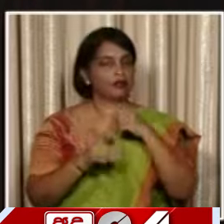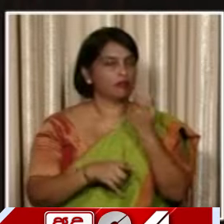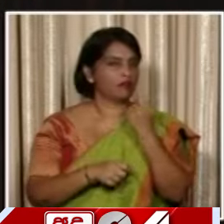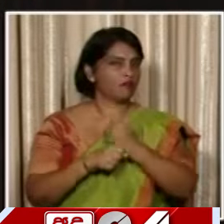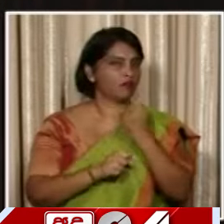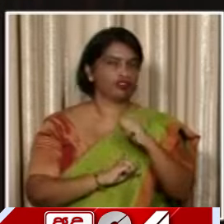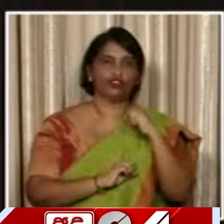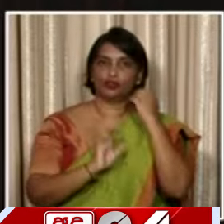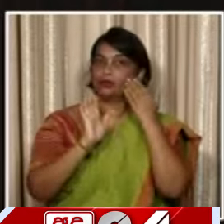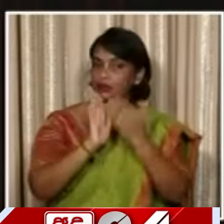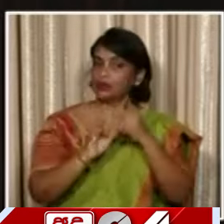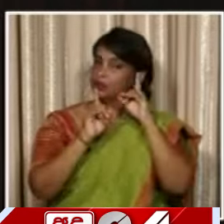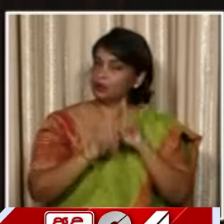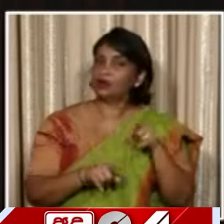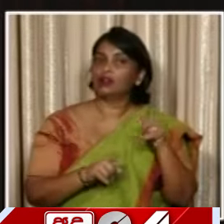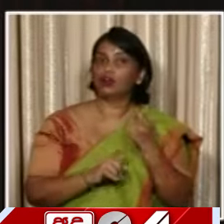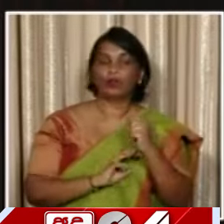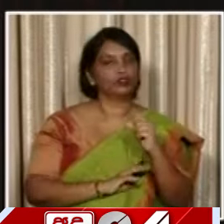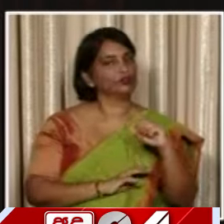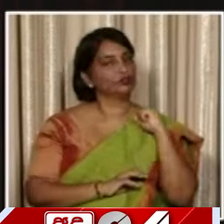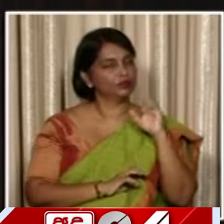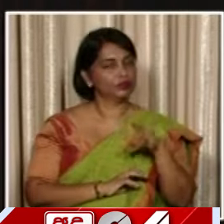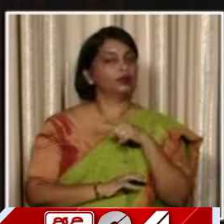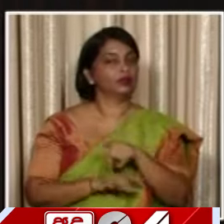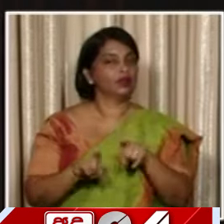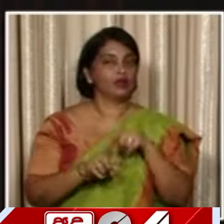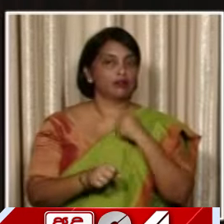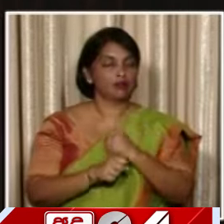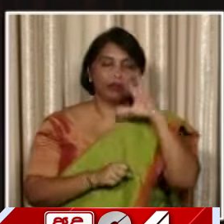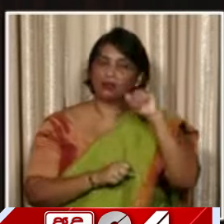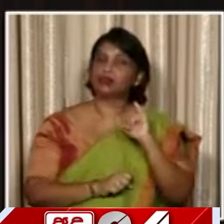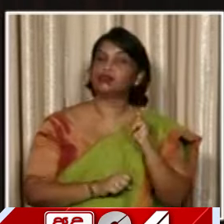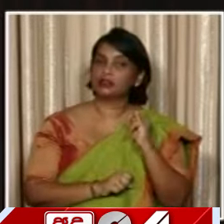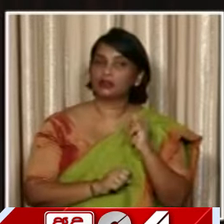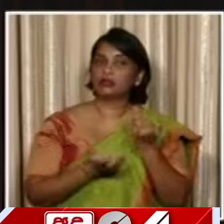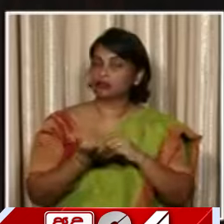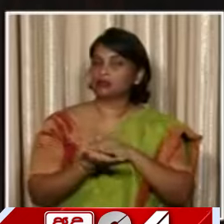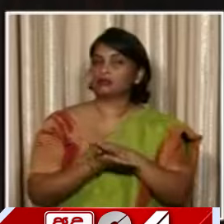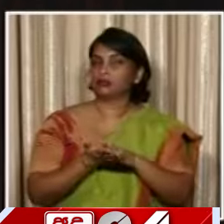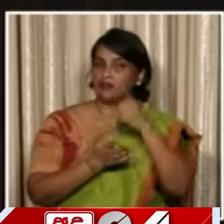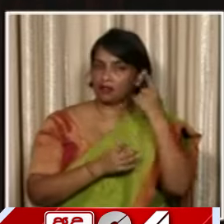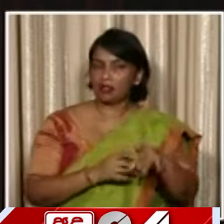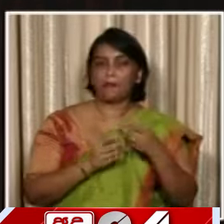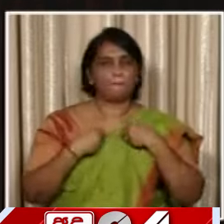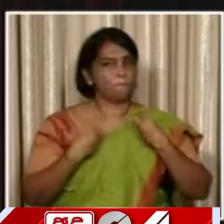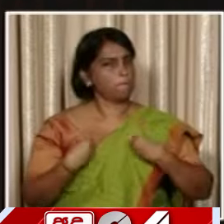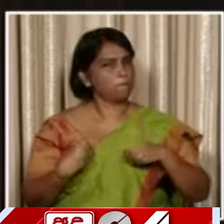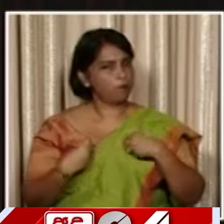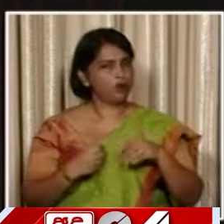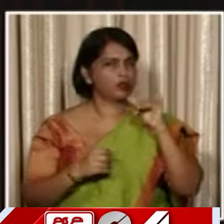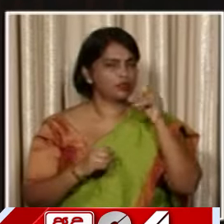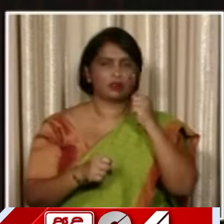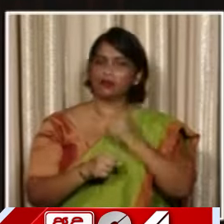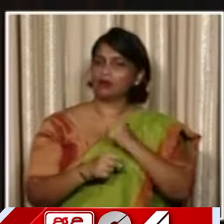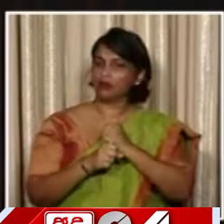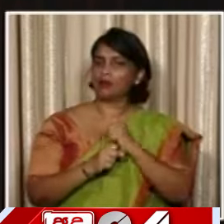බවක් පෙන්නුම් කරලා තියෙනවා. ඒ වගේම රුපියල ශක්තිමත් වුණා. ඒ වගේම රජය ගැන සමහර ප්‍රතිසංස්කරණ නිසා පාඩු ලබන සමහර